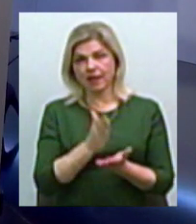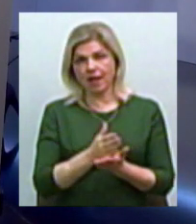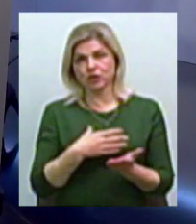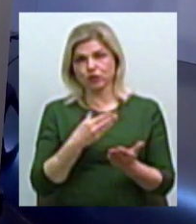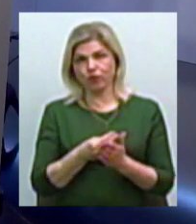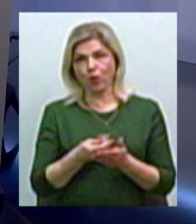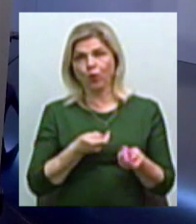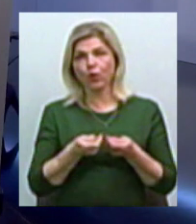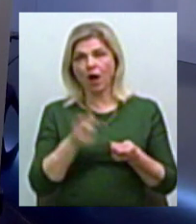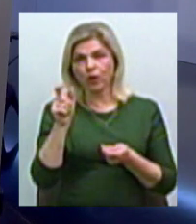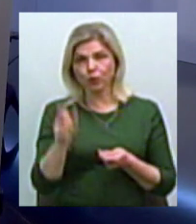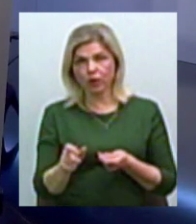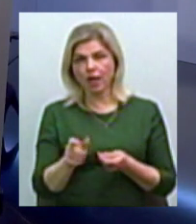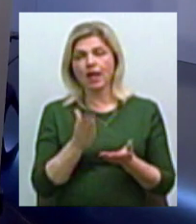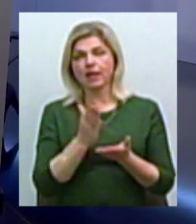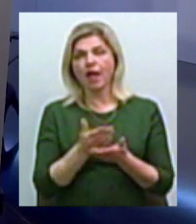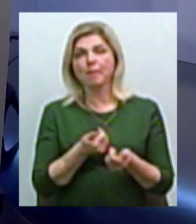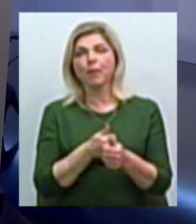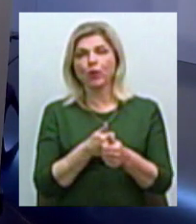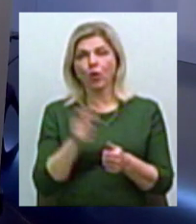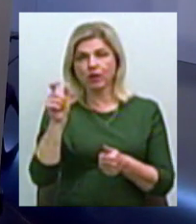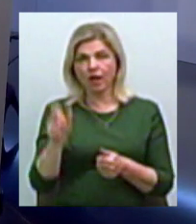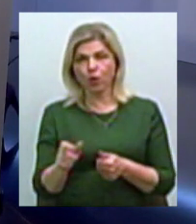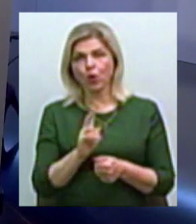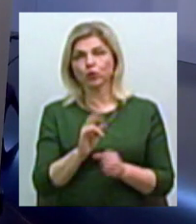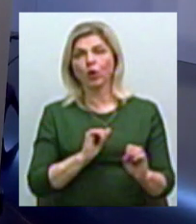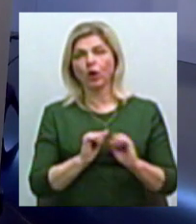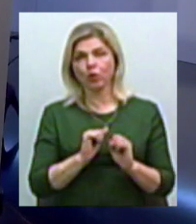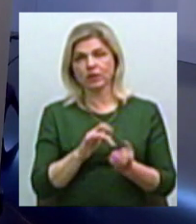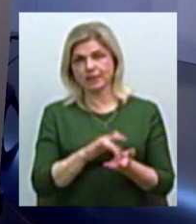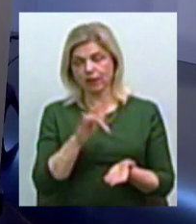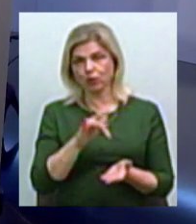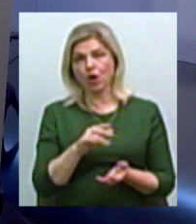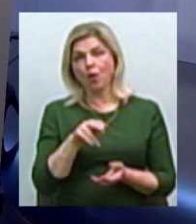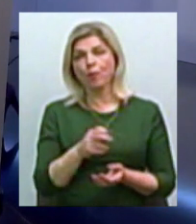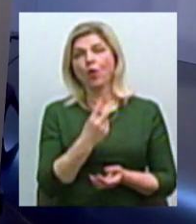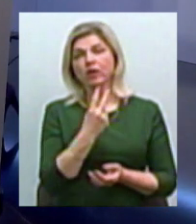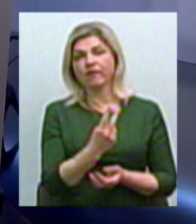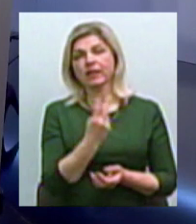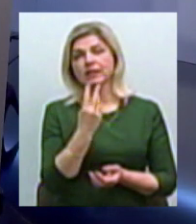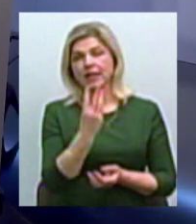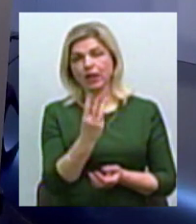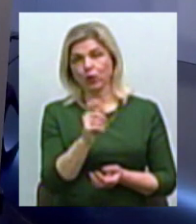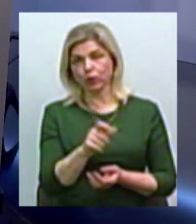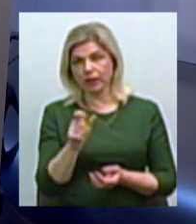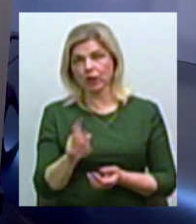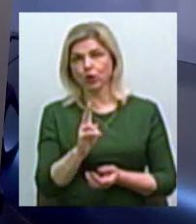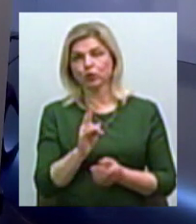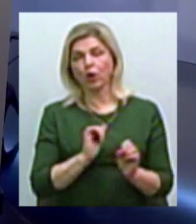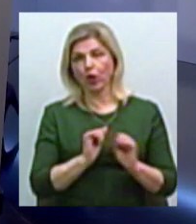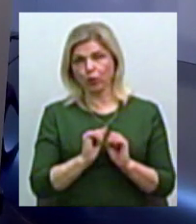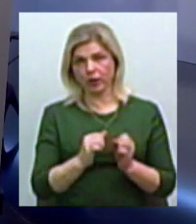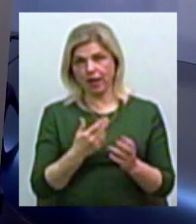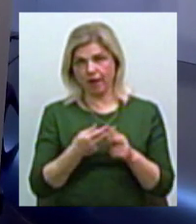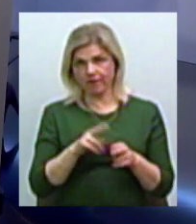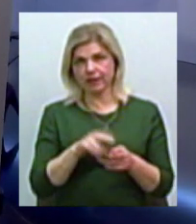є бібліотекар, який також керує медіа-центрами. Виходить по дві, можна сказати, людини в кожному населеному пункті. І виходить, що